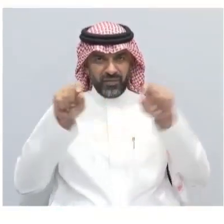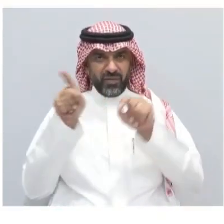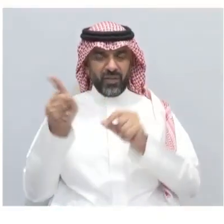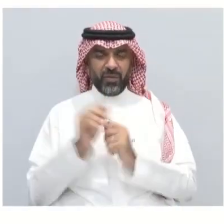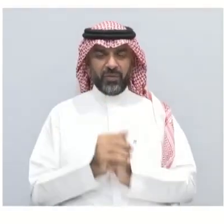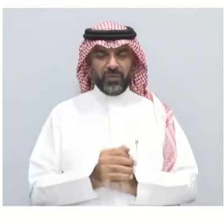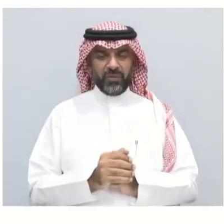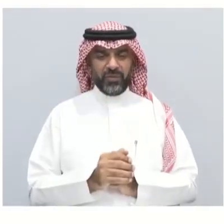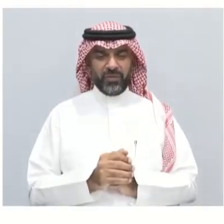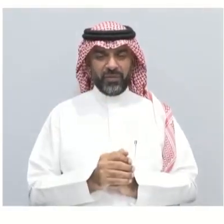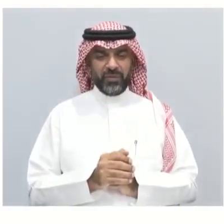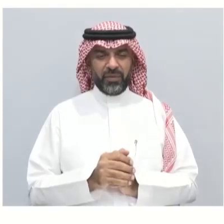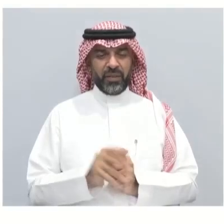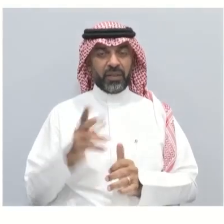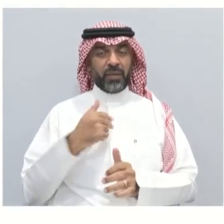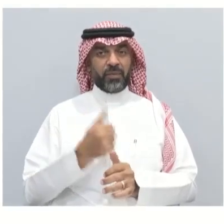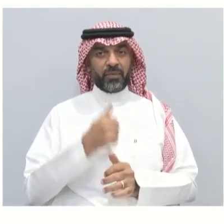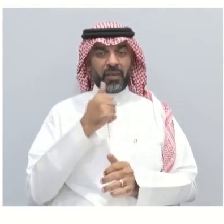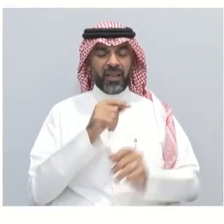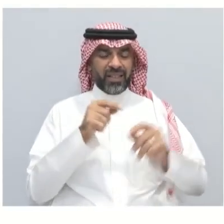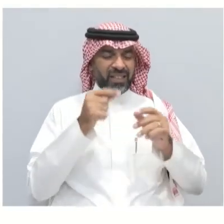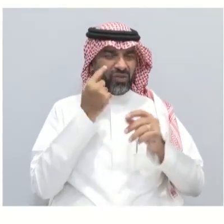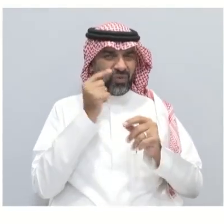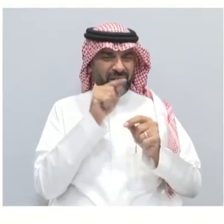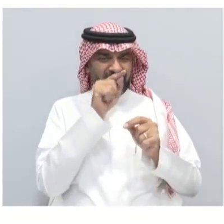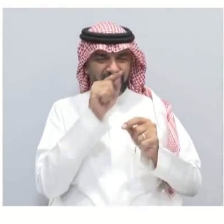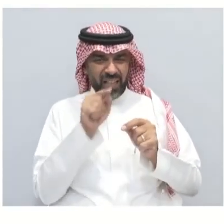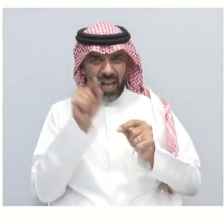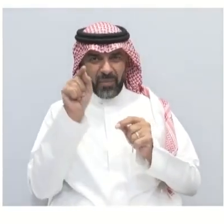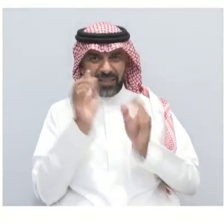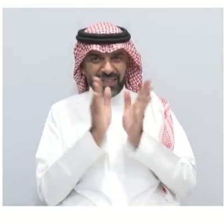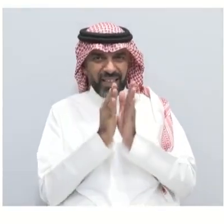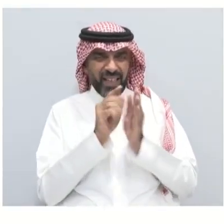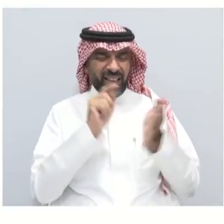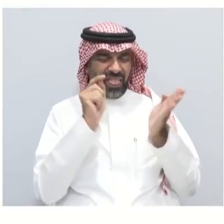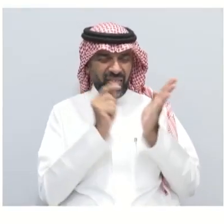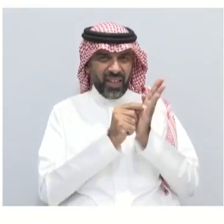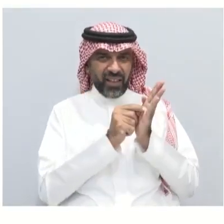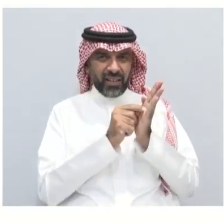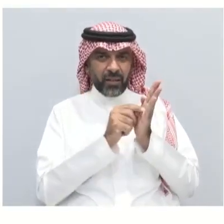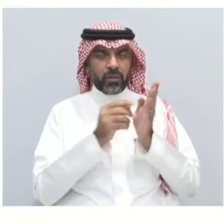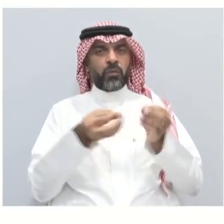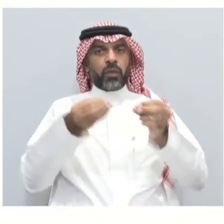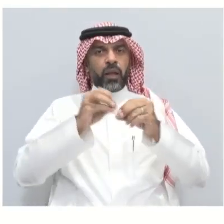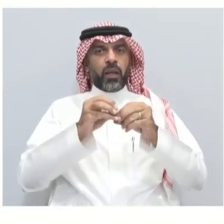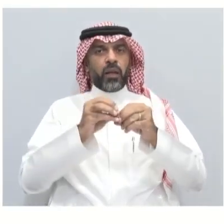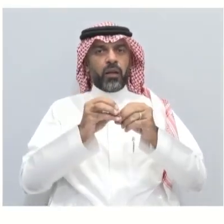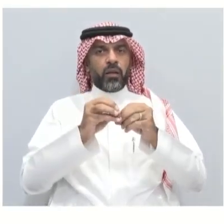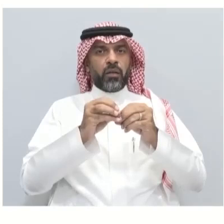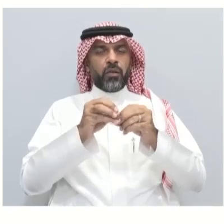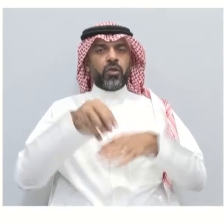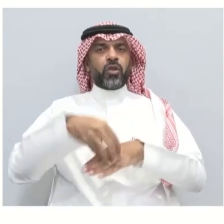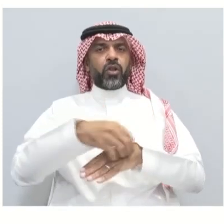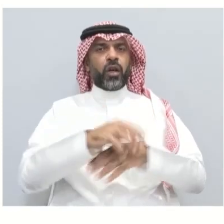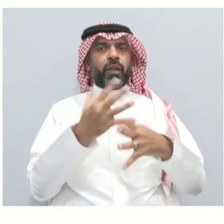بالنص طبعا نستطيع اذا ضغطنا على السهم الموجود بقرب هذه المنطقه اذا قمنا بفتح الضغط على هذا